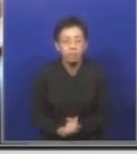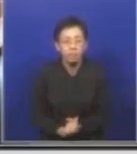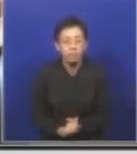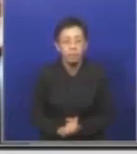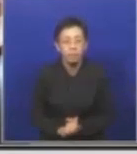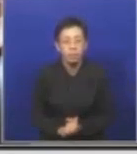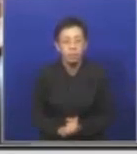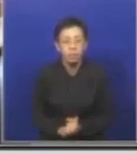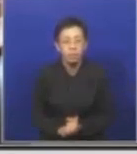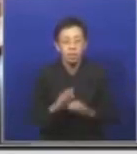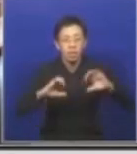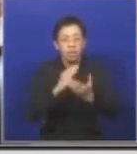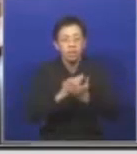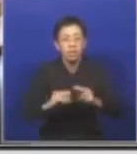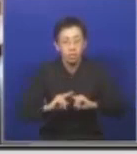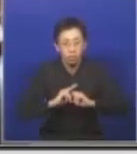มีรถวิสาหกิจเพื่อช่วยคนไทย